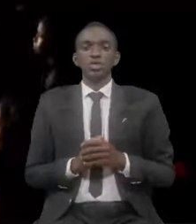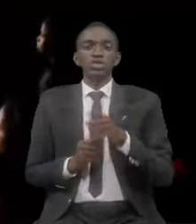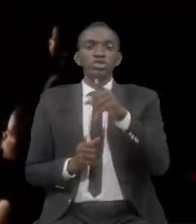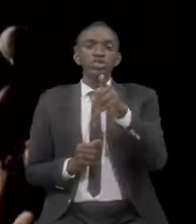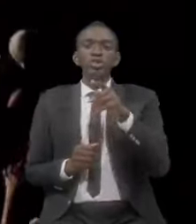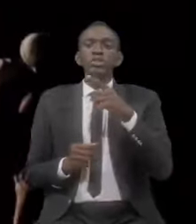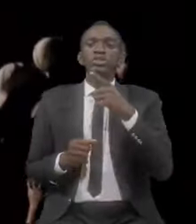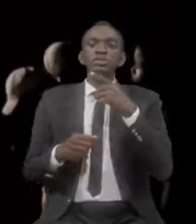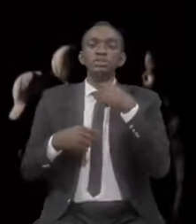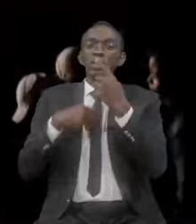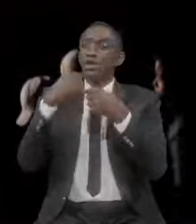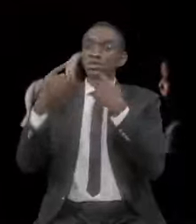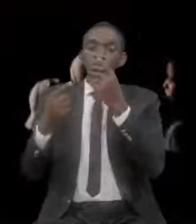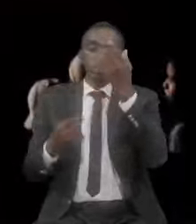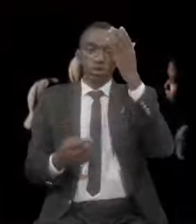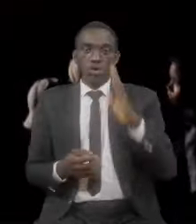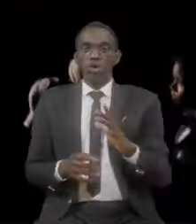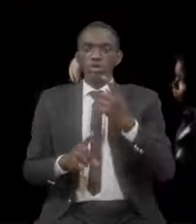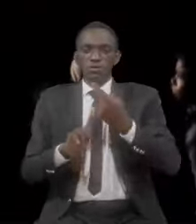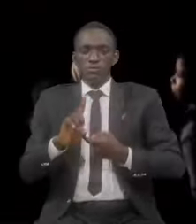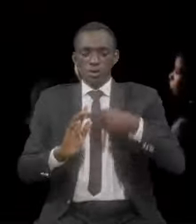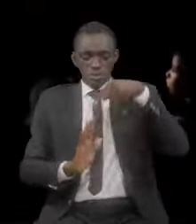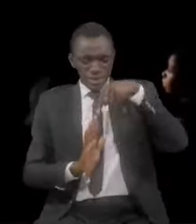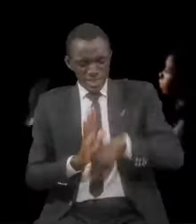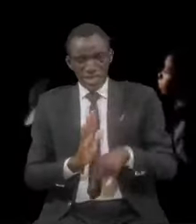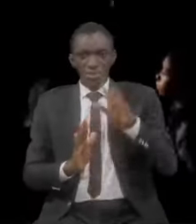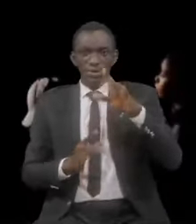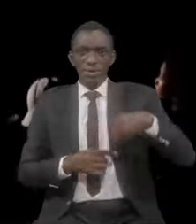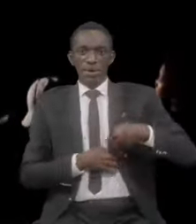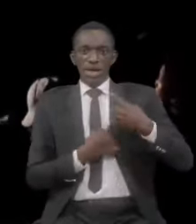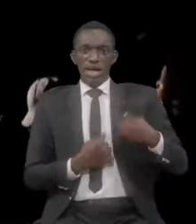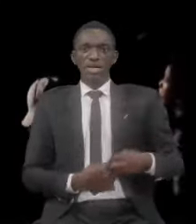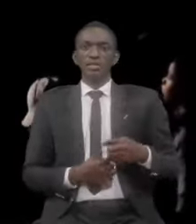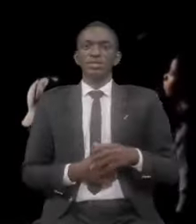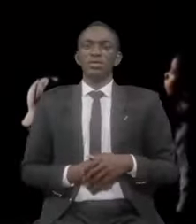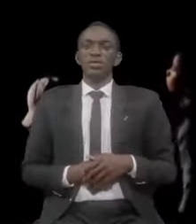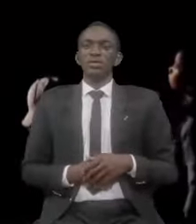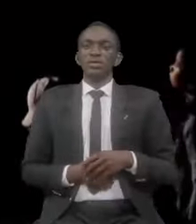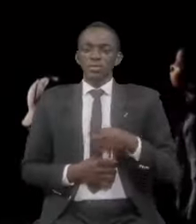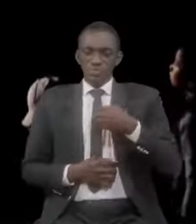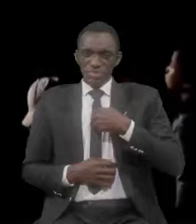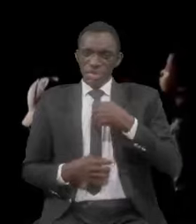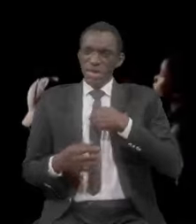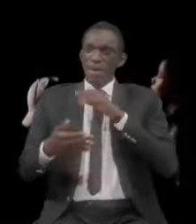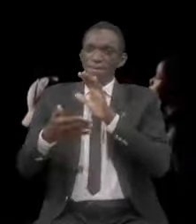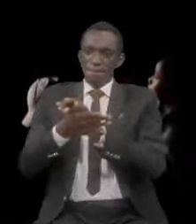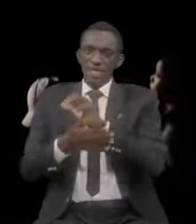Vous dites au Seigneur de la profondeur du tréfonds de votre cœur que Seigneur, je